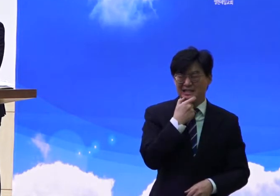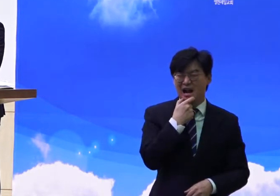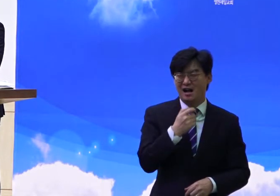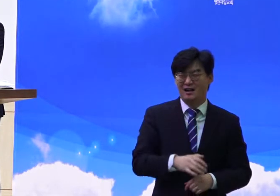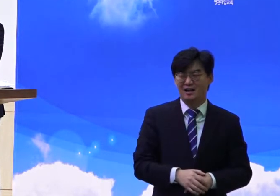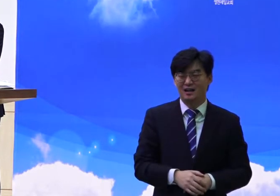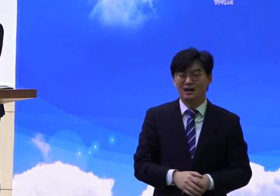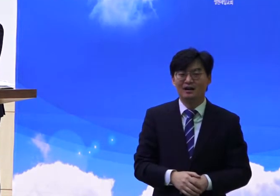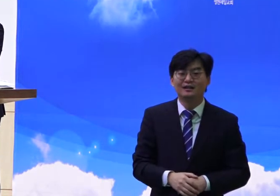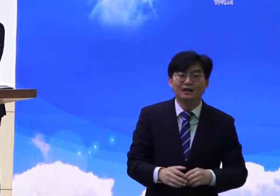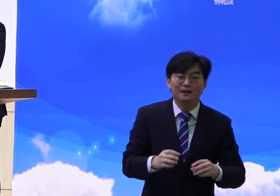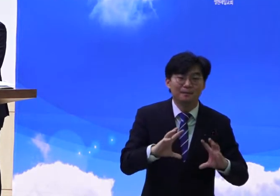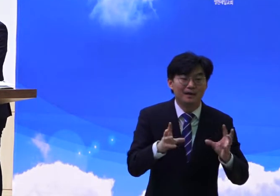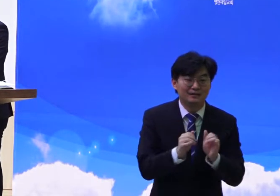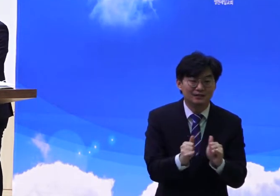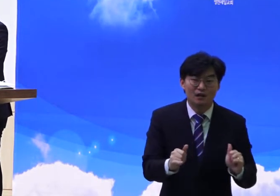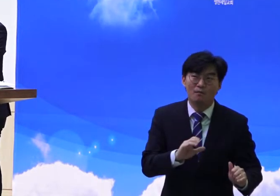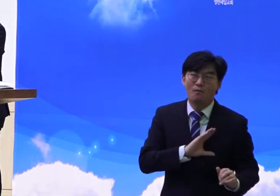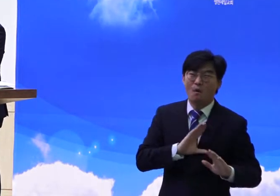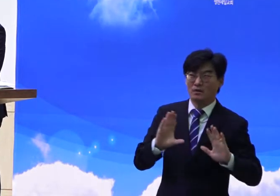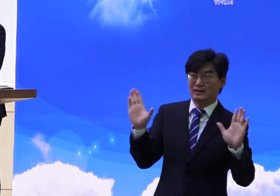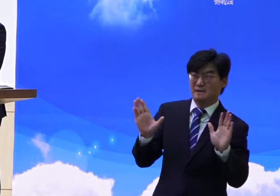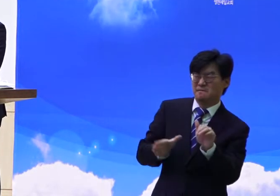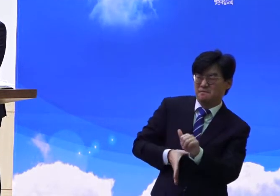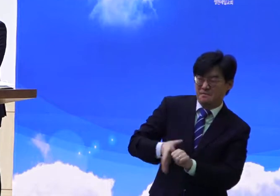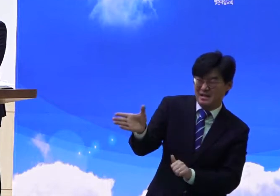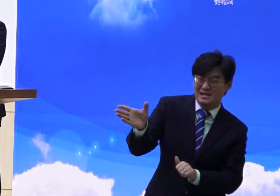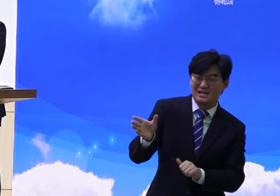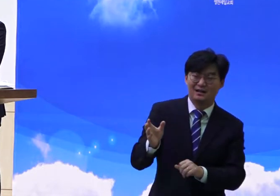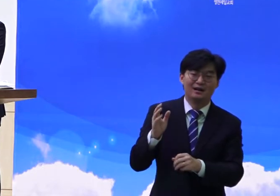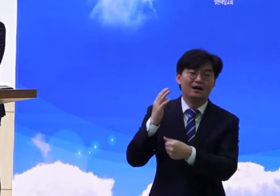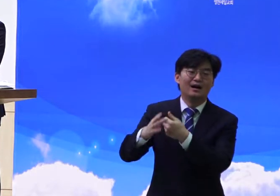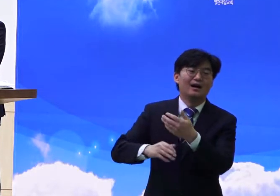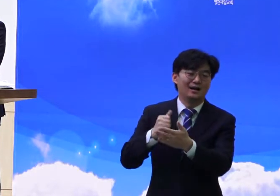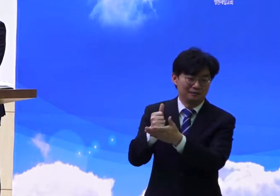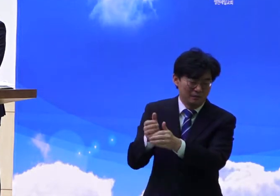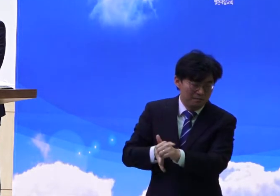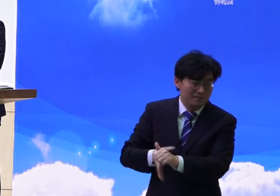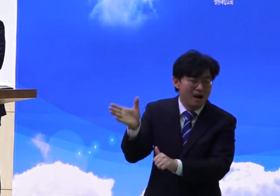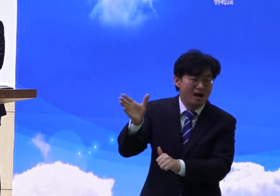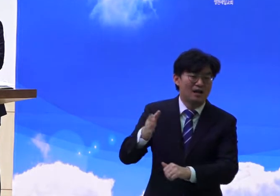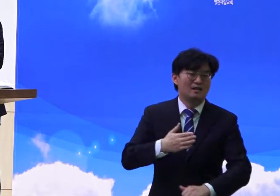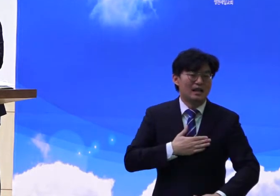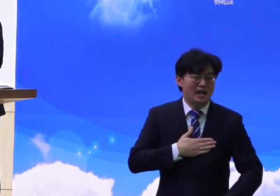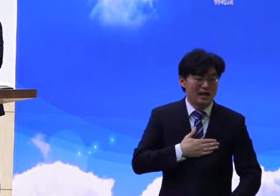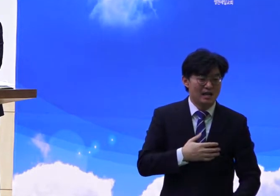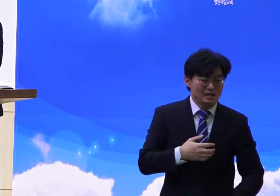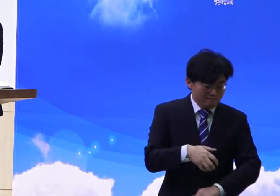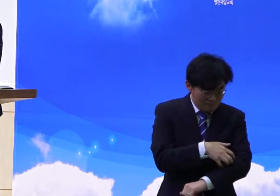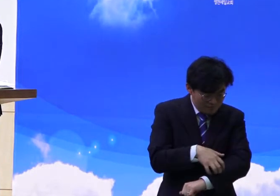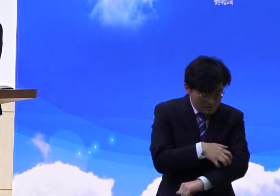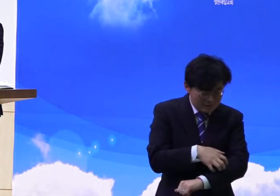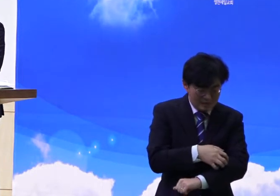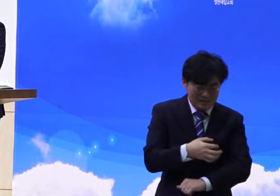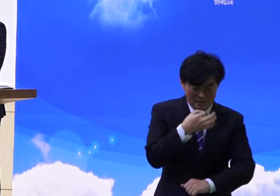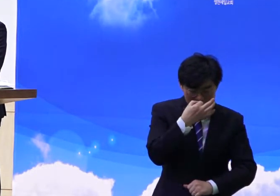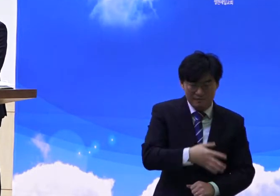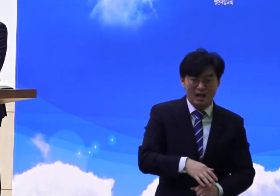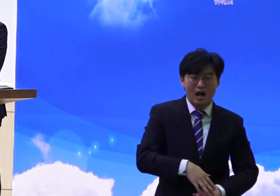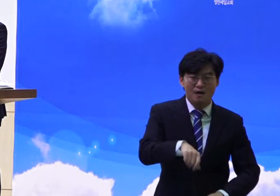백성들이 모세에게 원망한 말이 하나님께 하는 말 같지 않습니까? 우리 마음이 이 하찮은 음식을